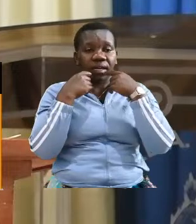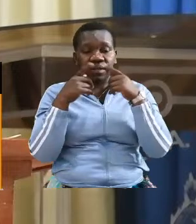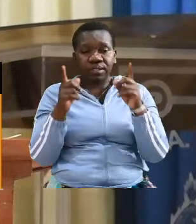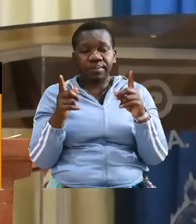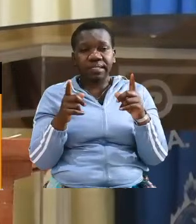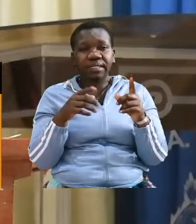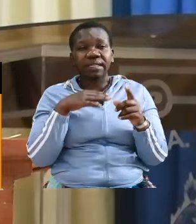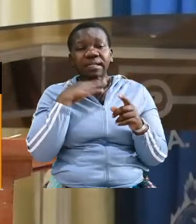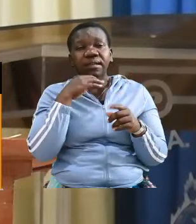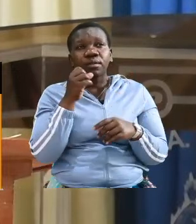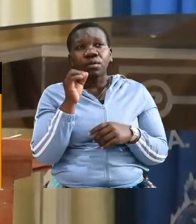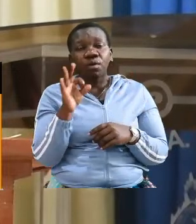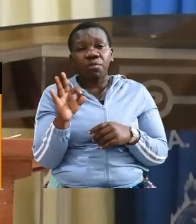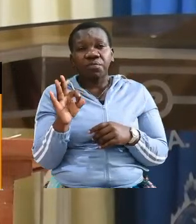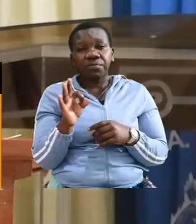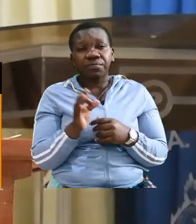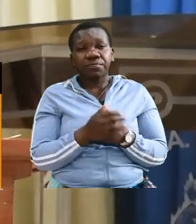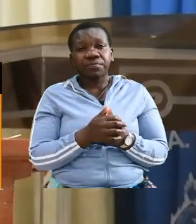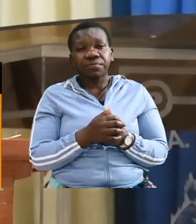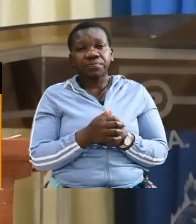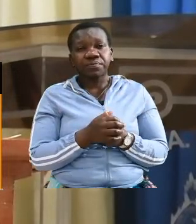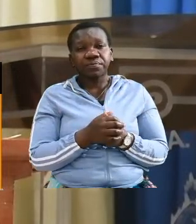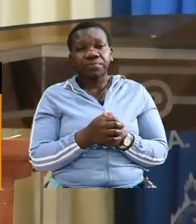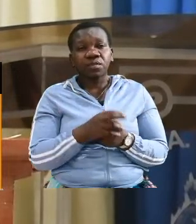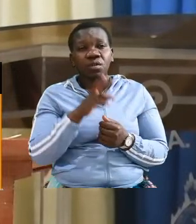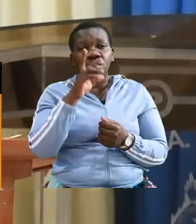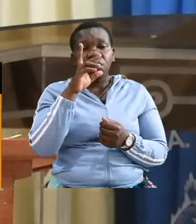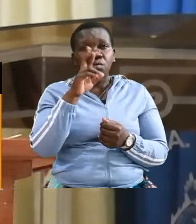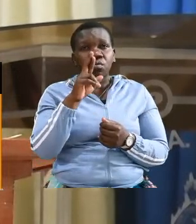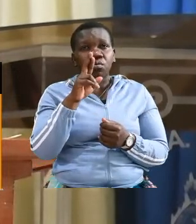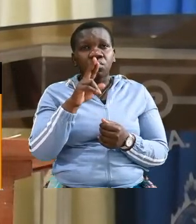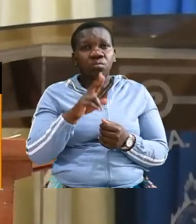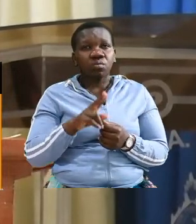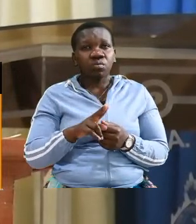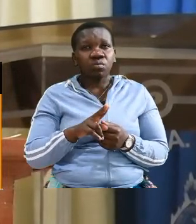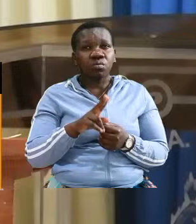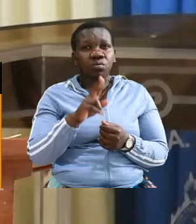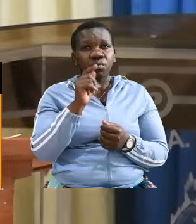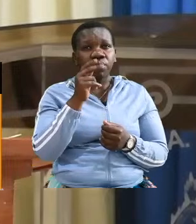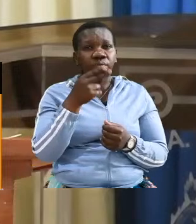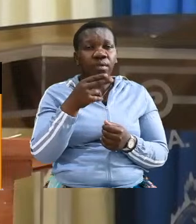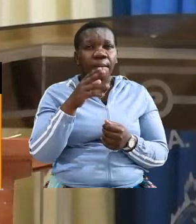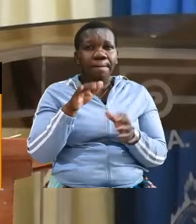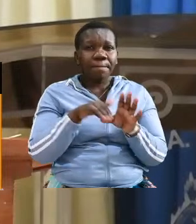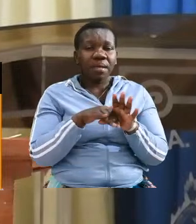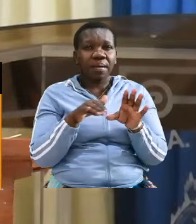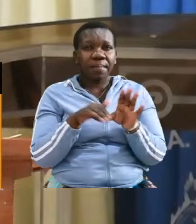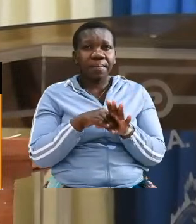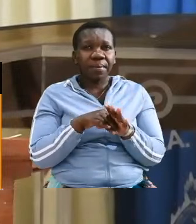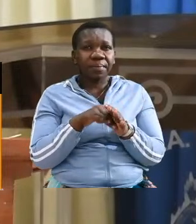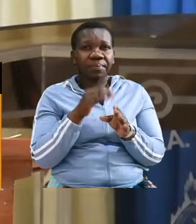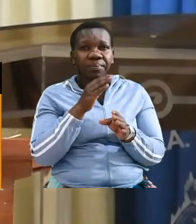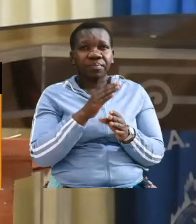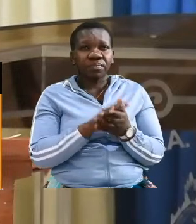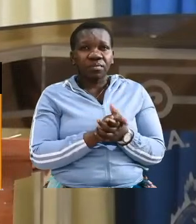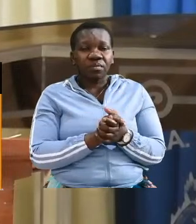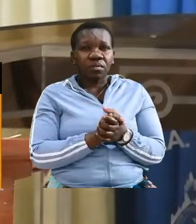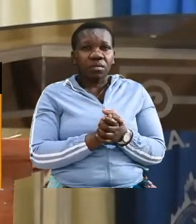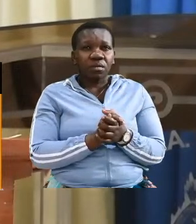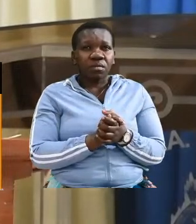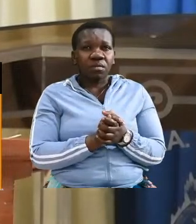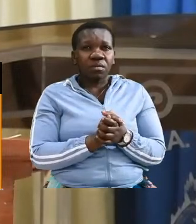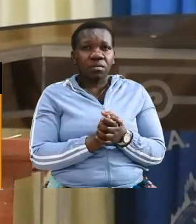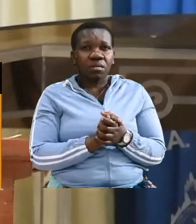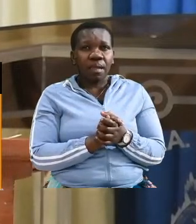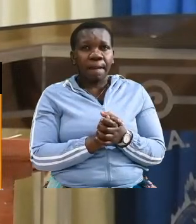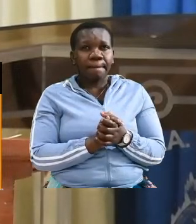Tunatangaziwa kifo cha Ruth Duta Getao, ni member wa Buruburu Phase 1 district na ni member